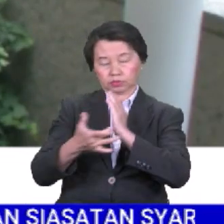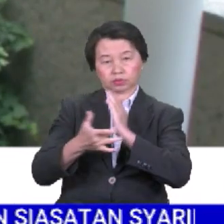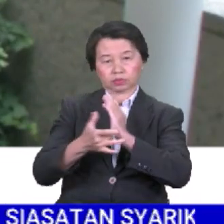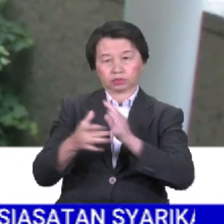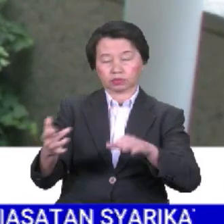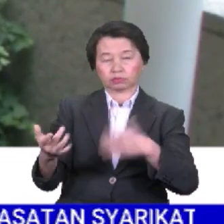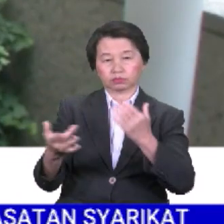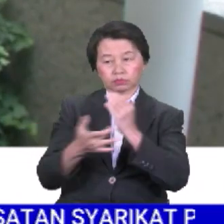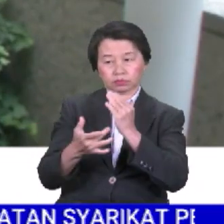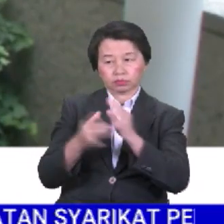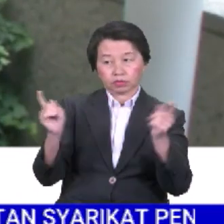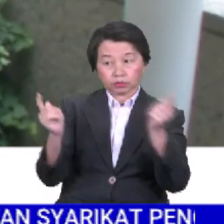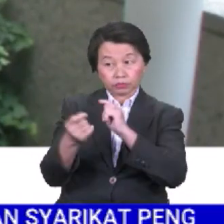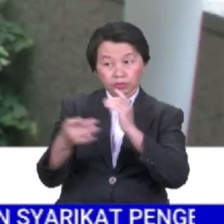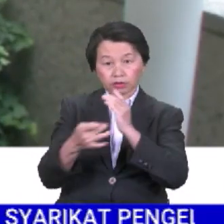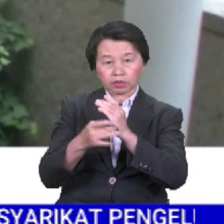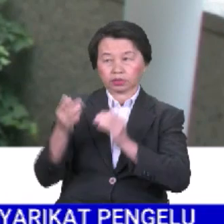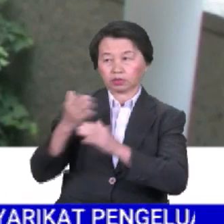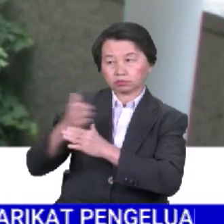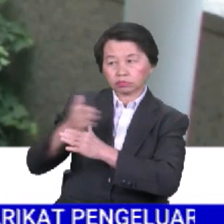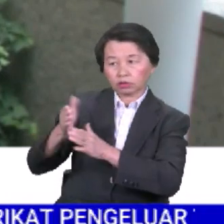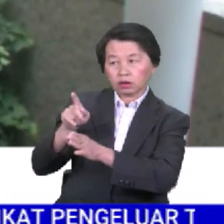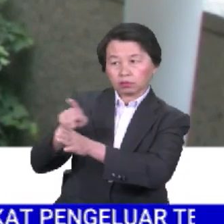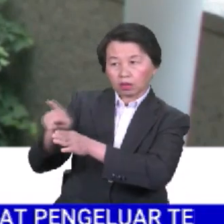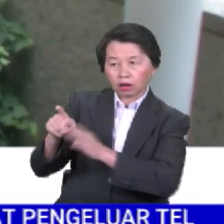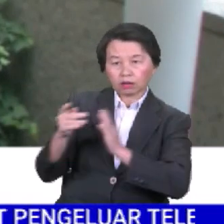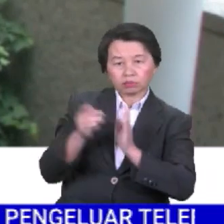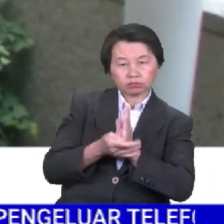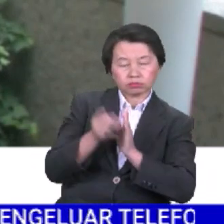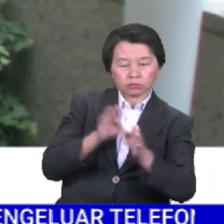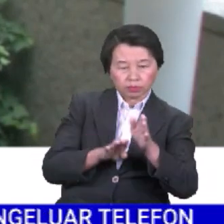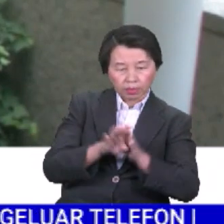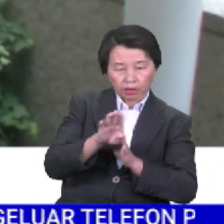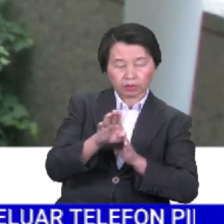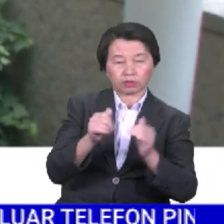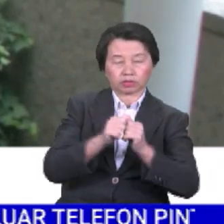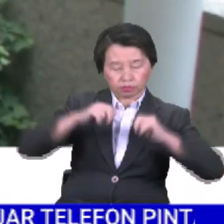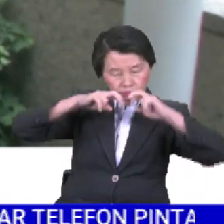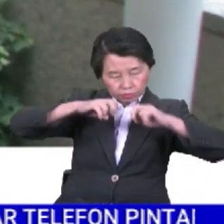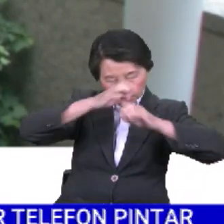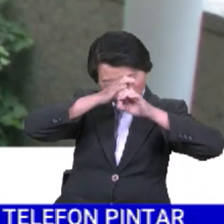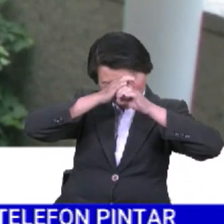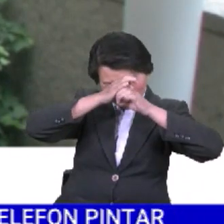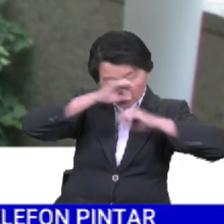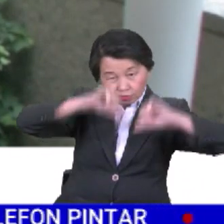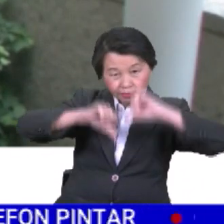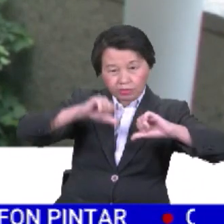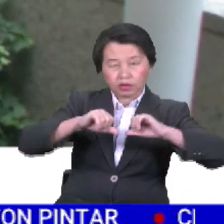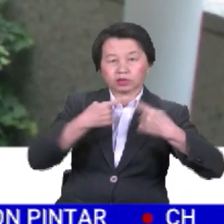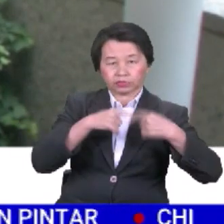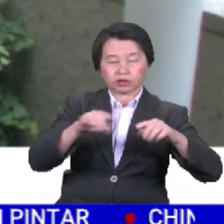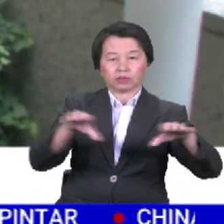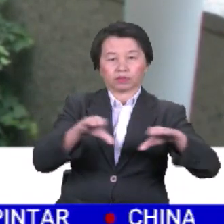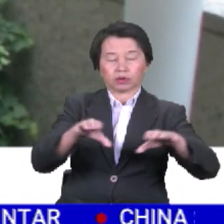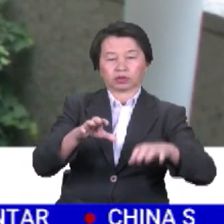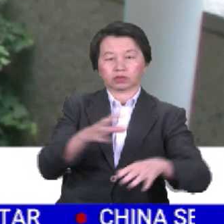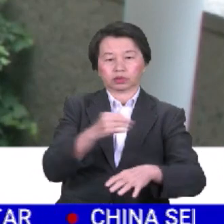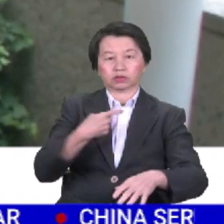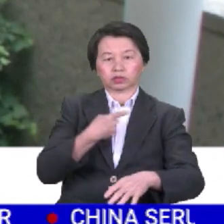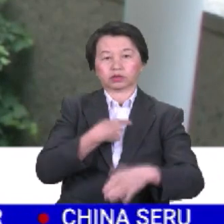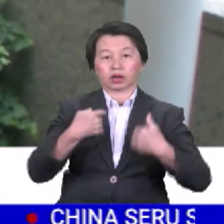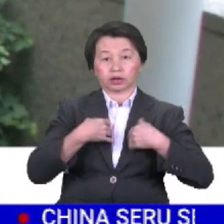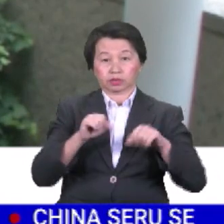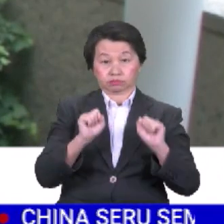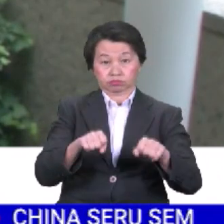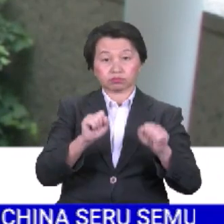teknologi dan juga perkongsian kepakaran serta pembangunan dan penyelidikan sedang berlangsung dan kita mempunyai